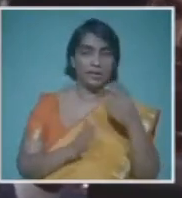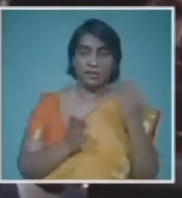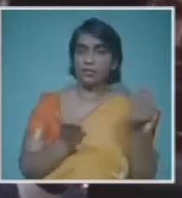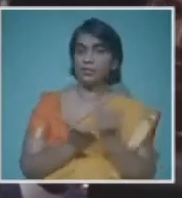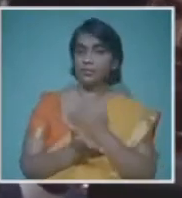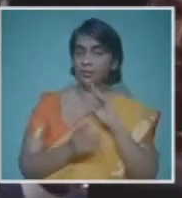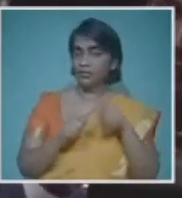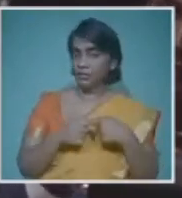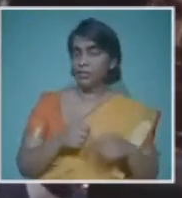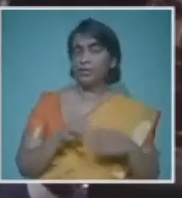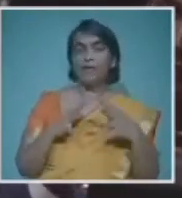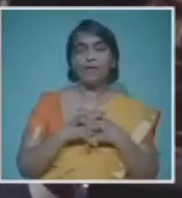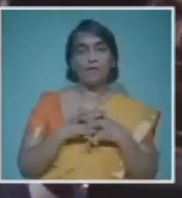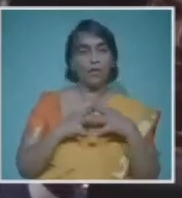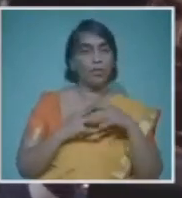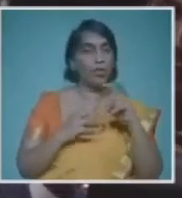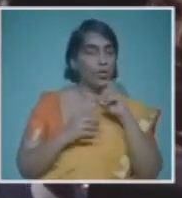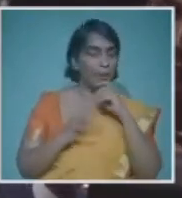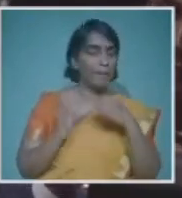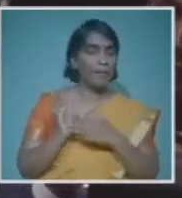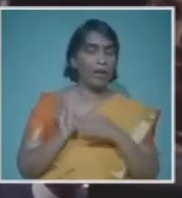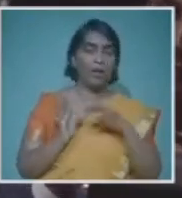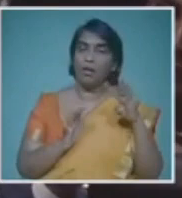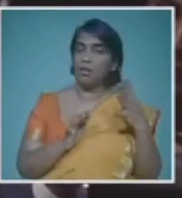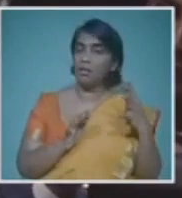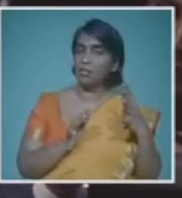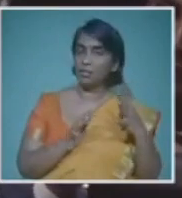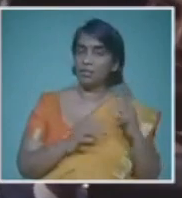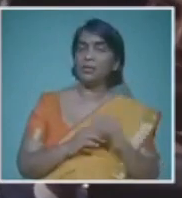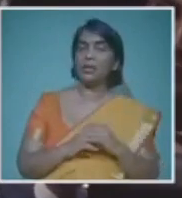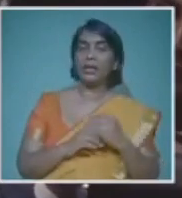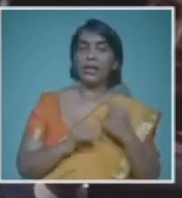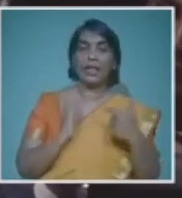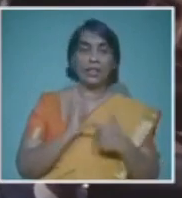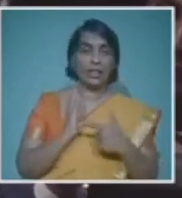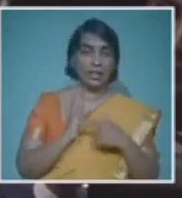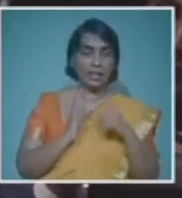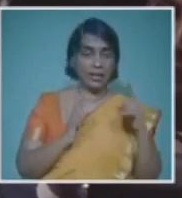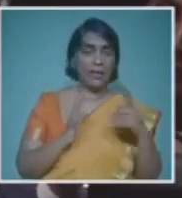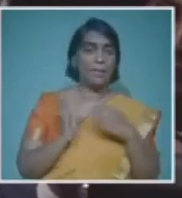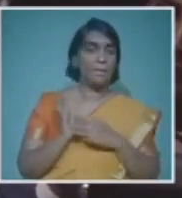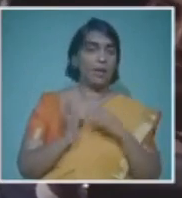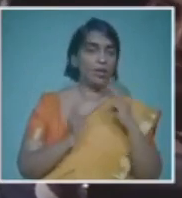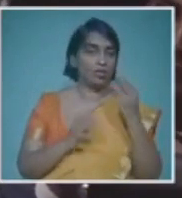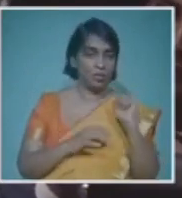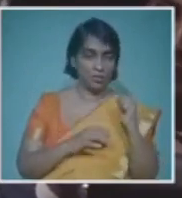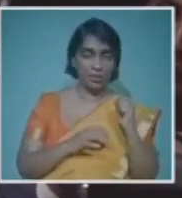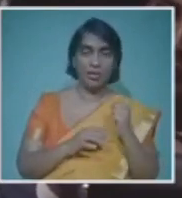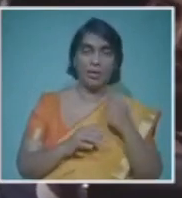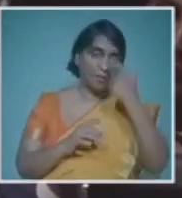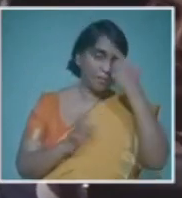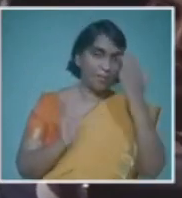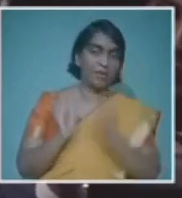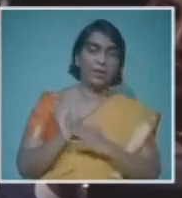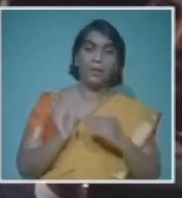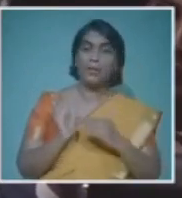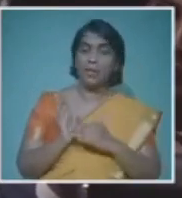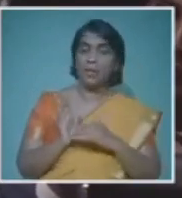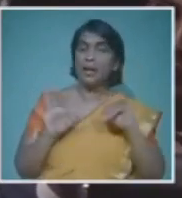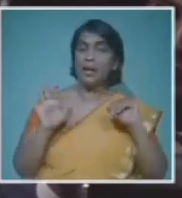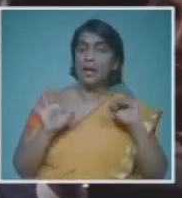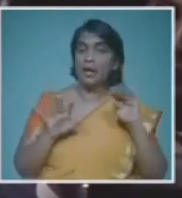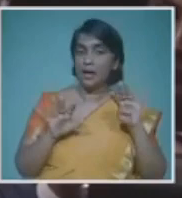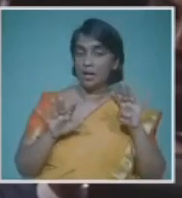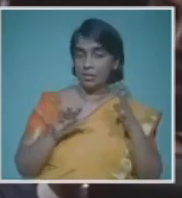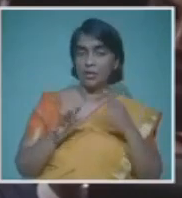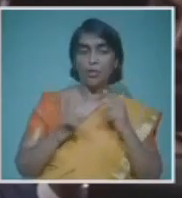කටයුතු කරලා තියෙනවා. වලපනේ අධිකරණයට මිලියන 400ක්, තෙල් දෙනිය මිලියන 350ක්, මාතලේ මිලියන 600ක්, පූගොඩ